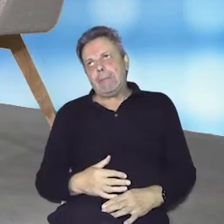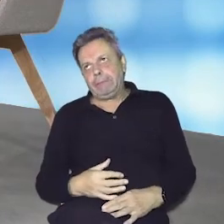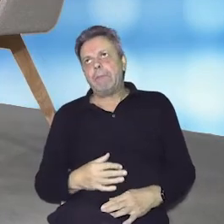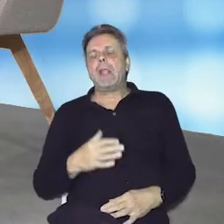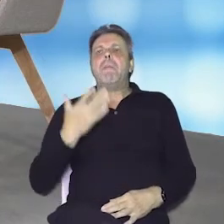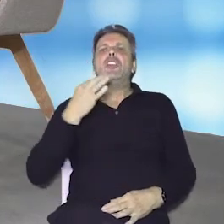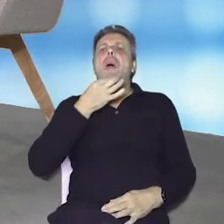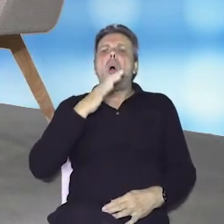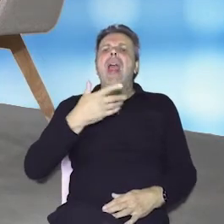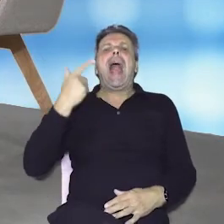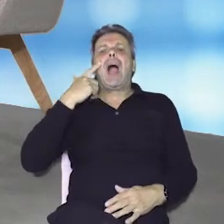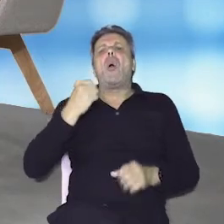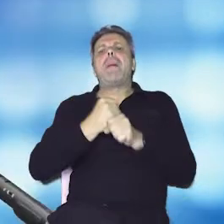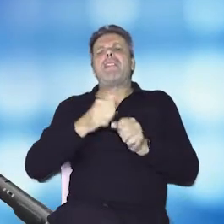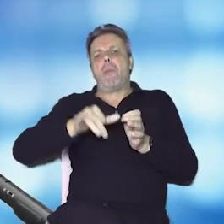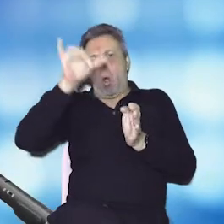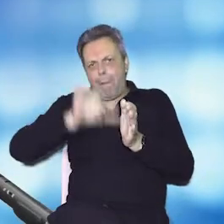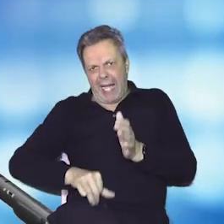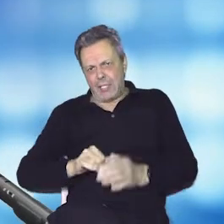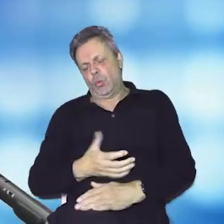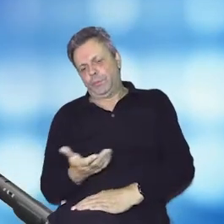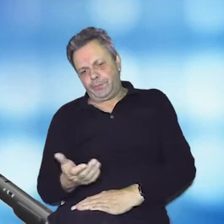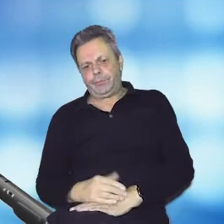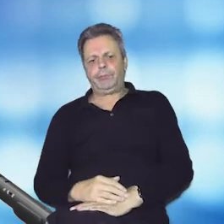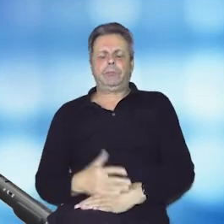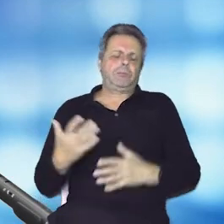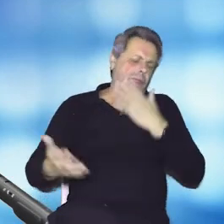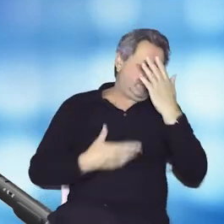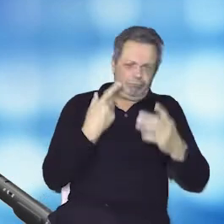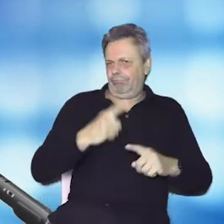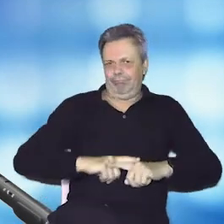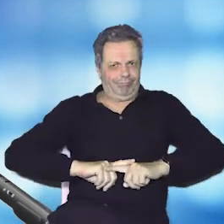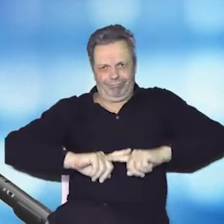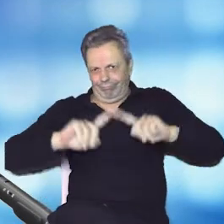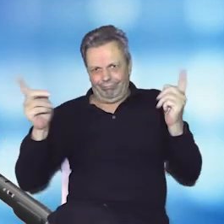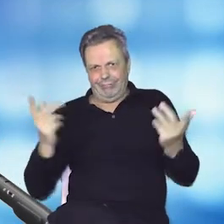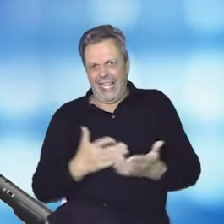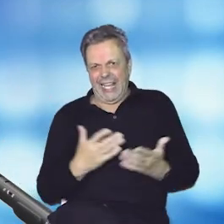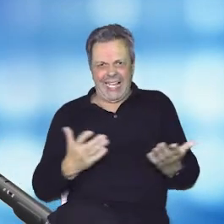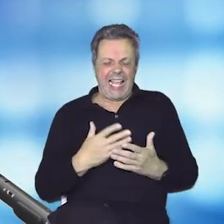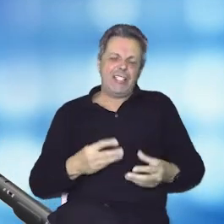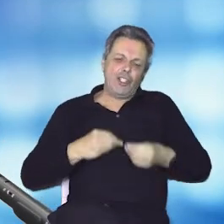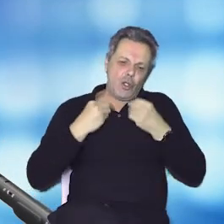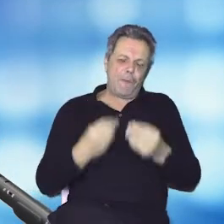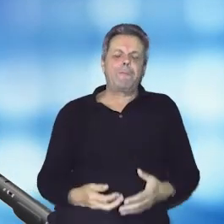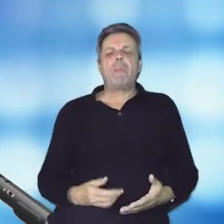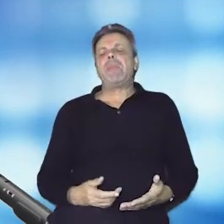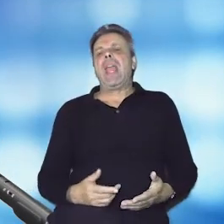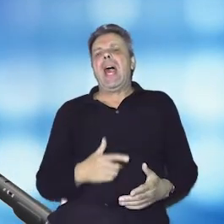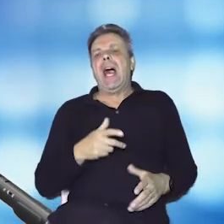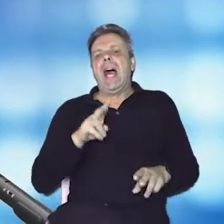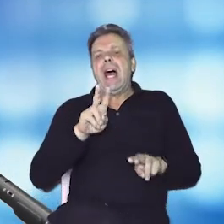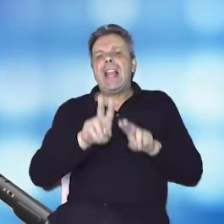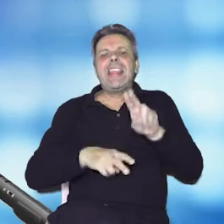nju da se to operira ili da se, ne znam, sad već modus operandi je raznolik u liječenju dojke, tako da